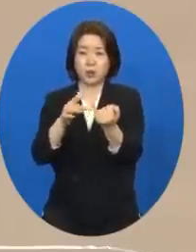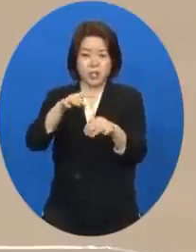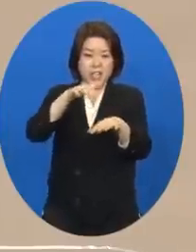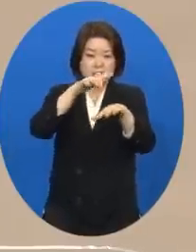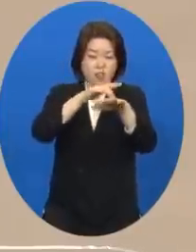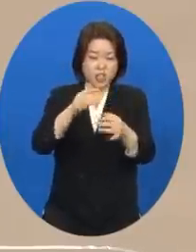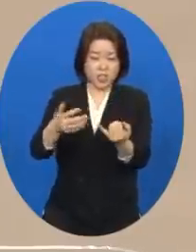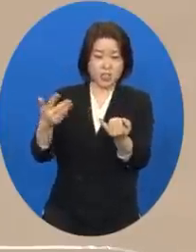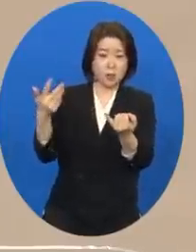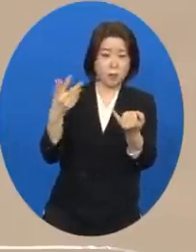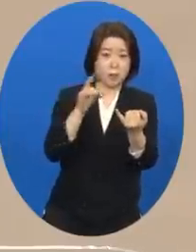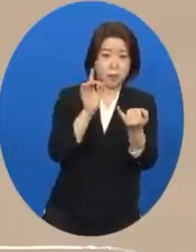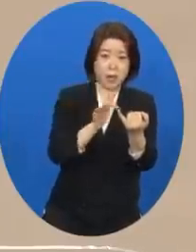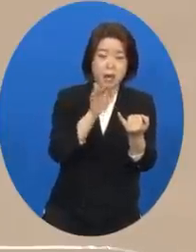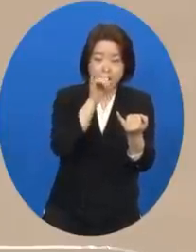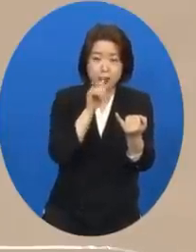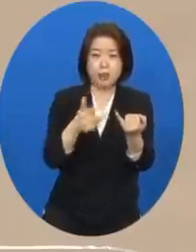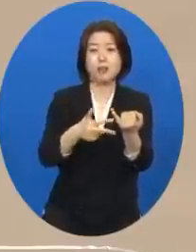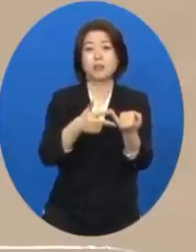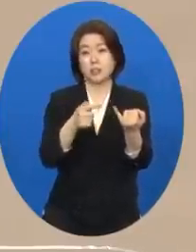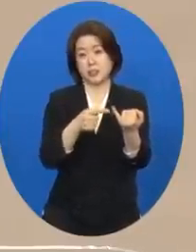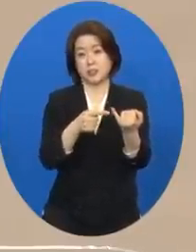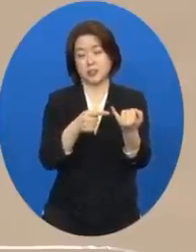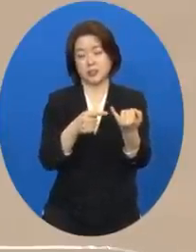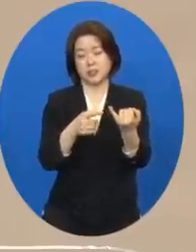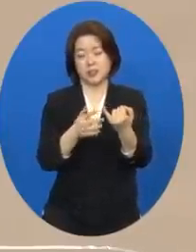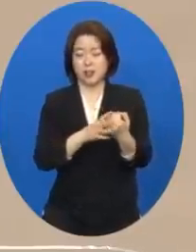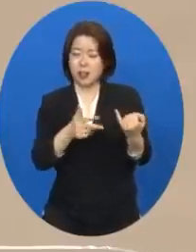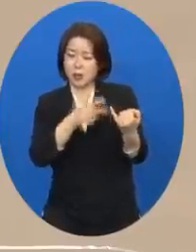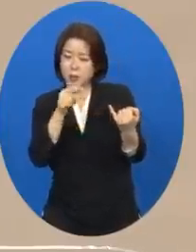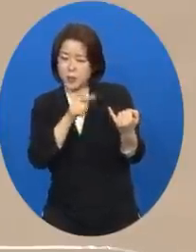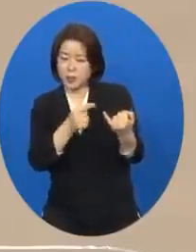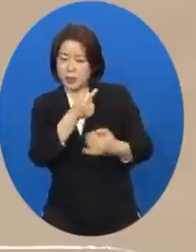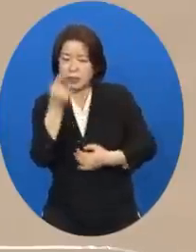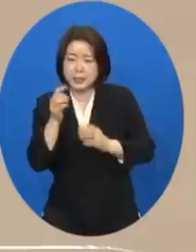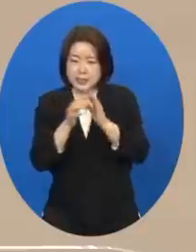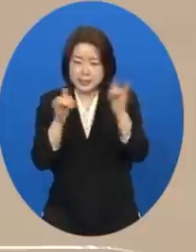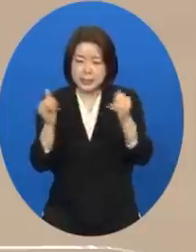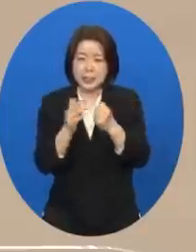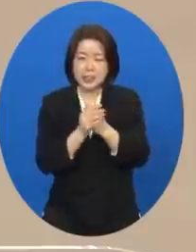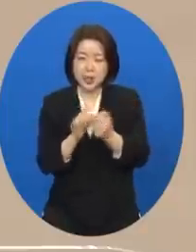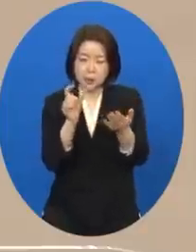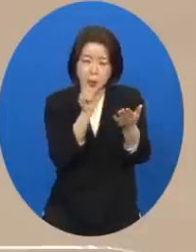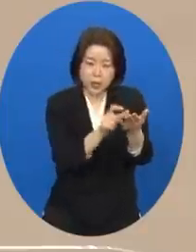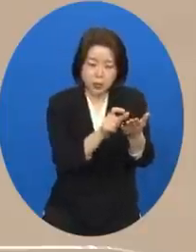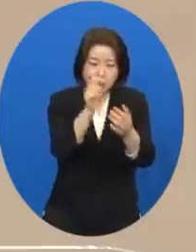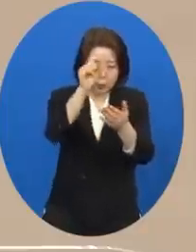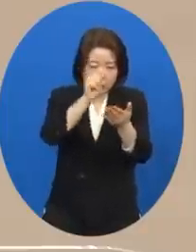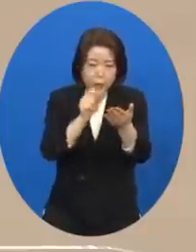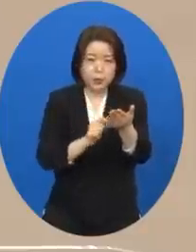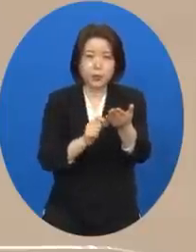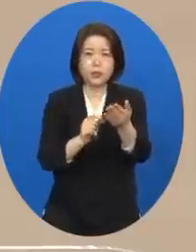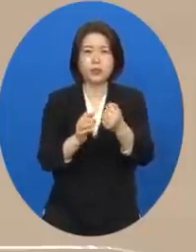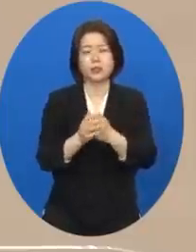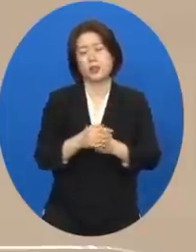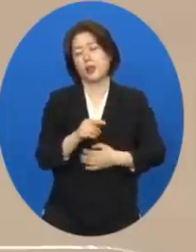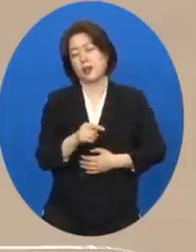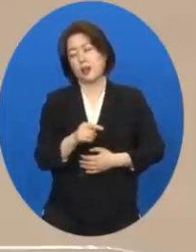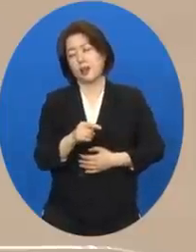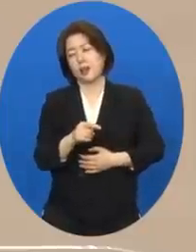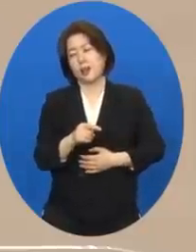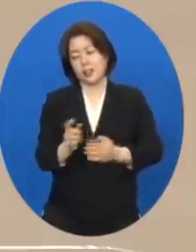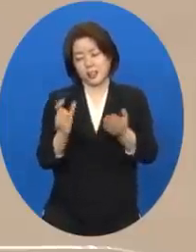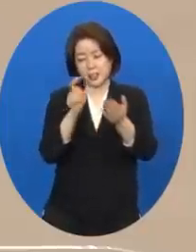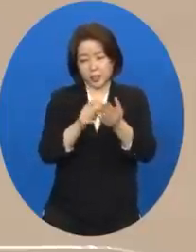부활의 첫 증인이 라고 기록된 것 자체가 이건 누가 조작을 하면 이런 완전히 바보같은